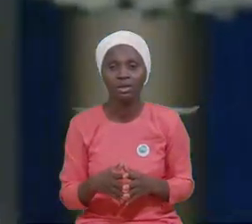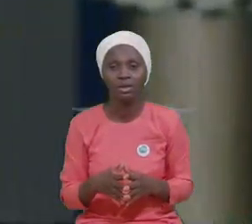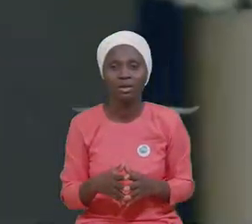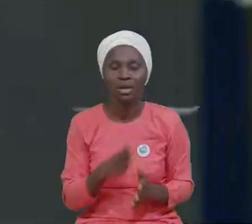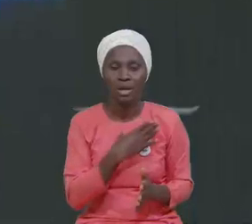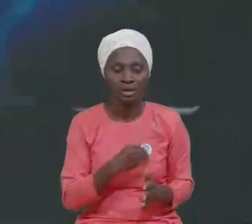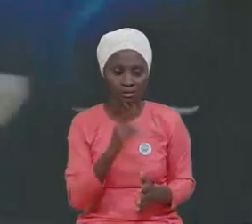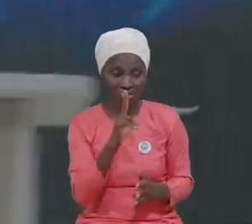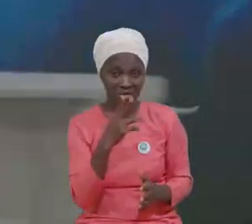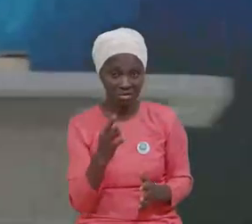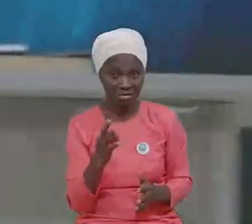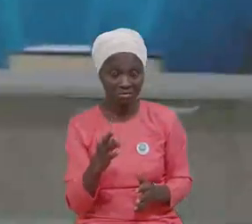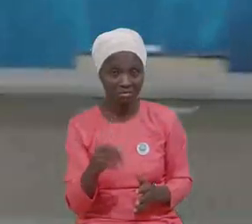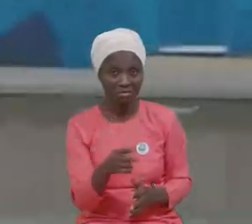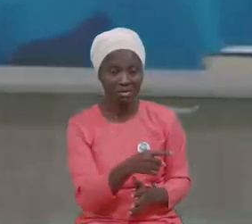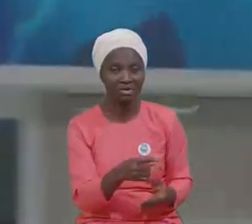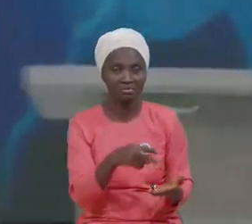En réalité, il y avait trois.